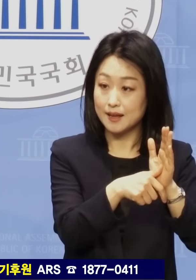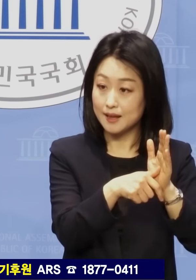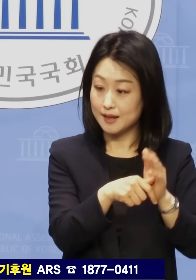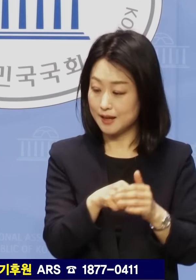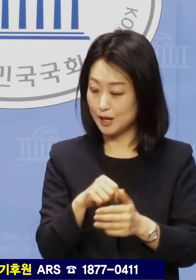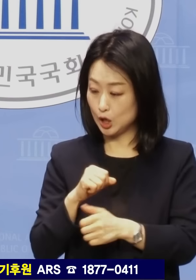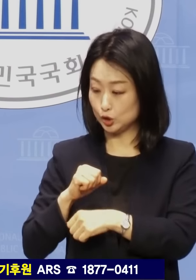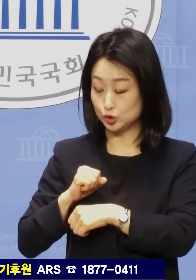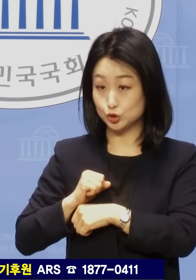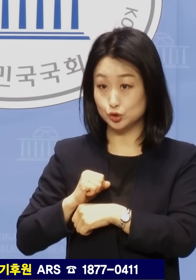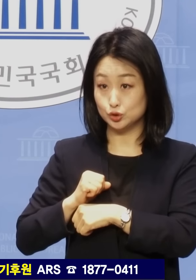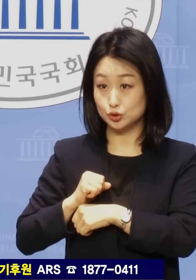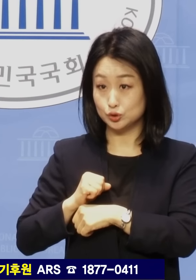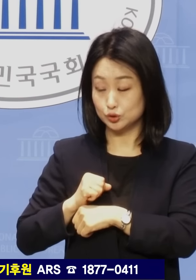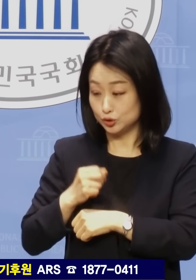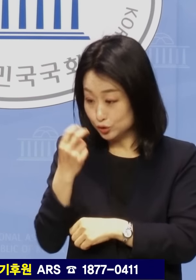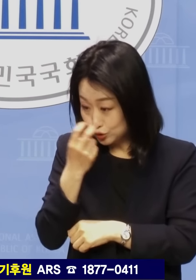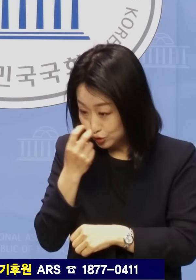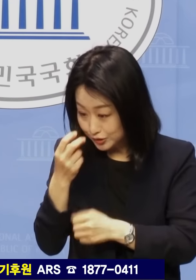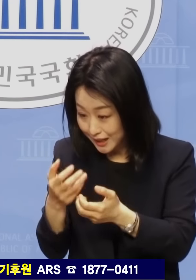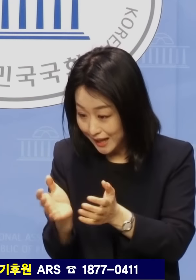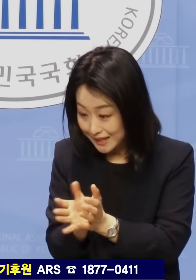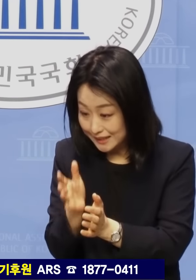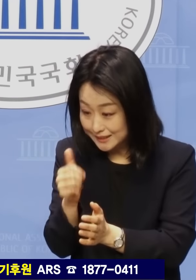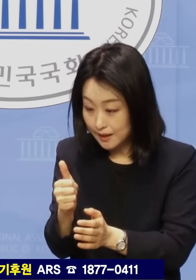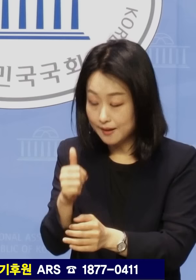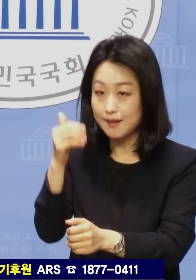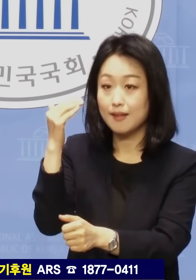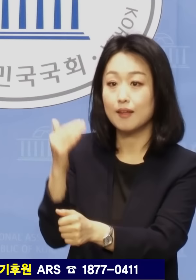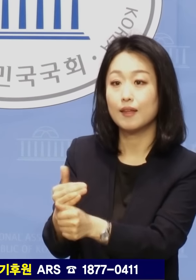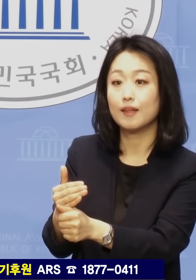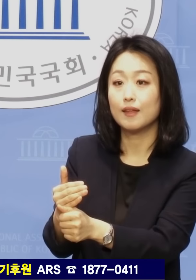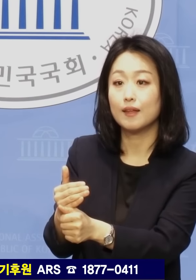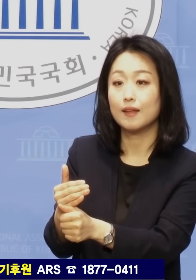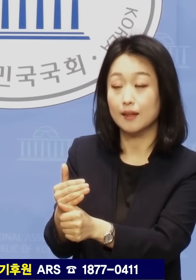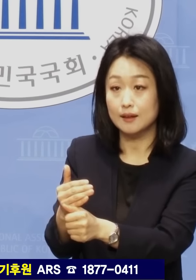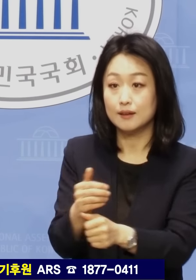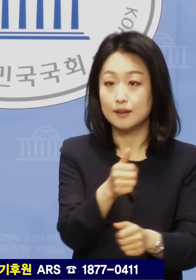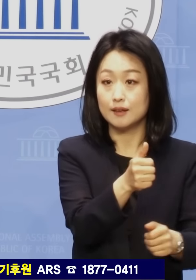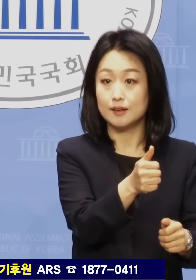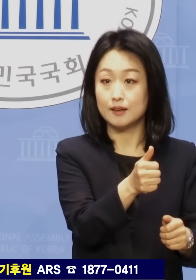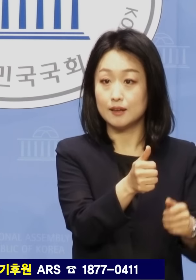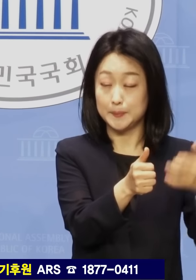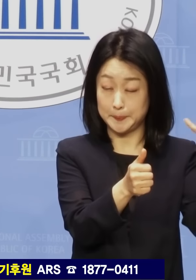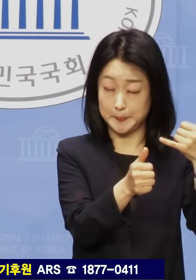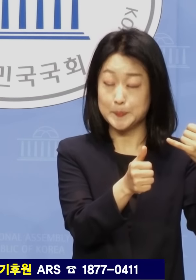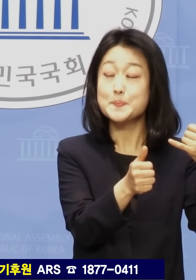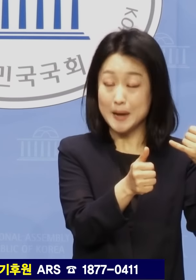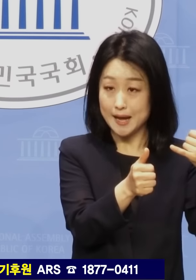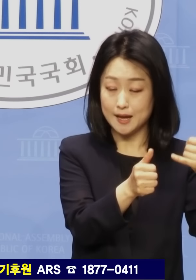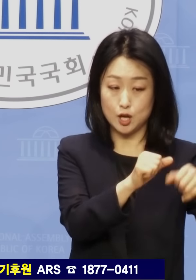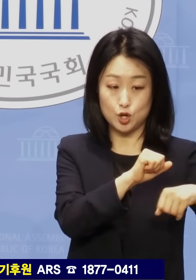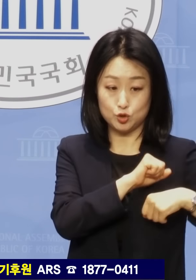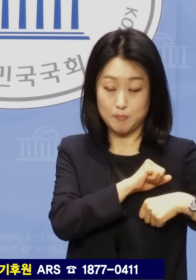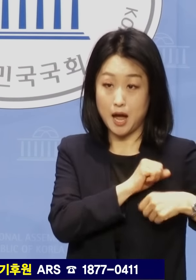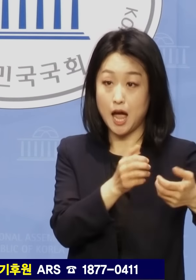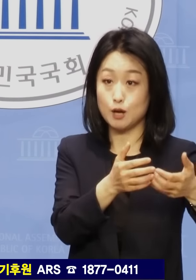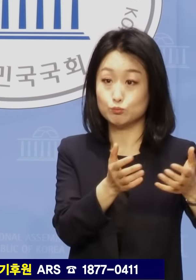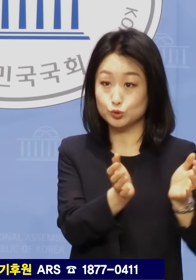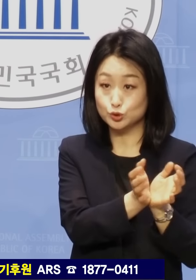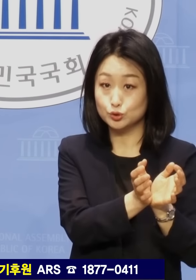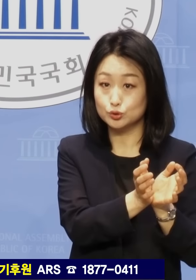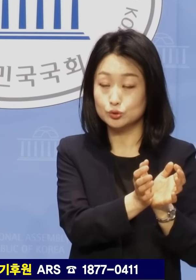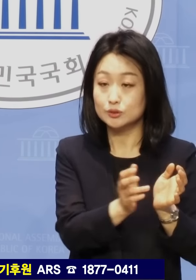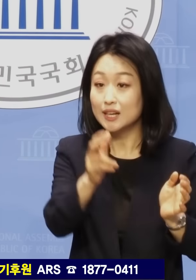대령은 보직 해임 당했고 통화가 끝난 뒤 국방부는 경찰에 이첩된